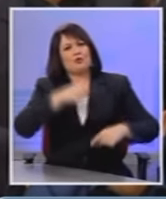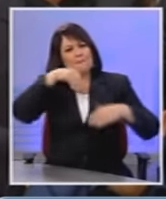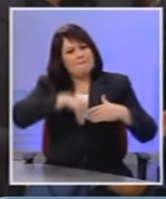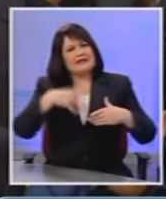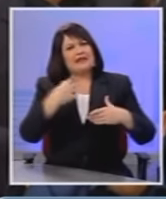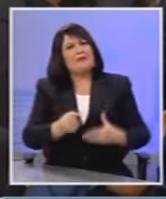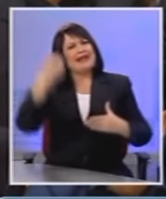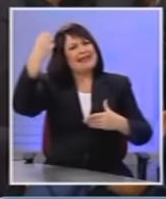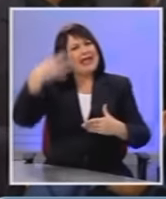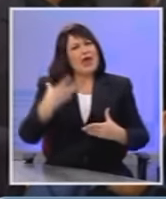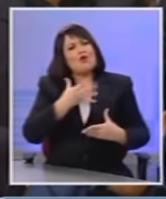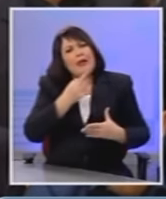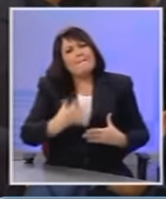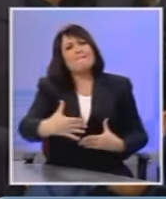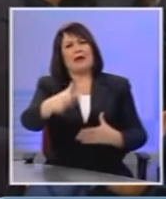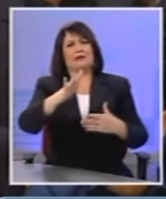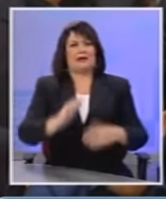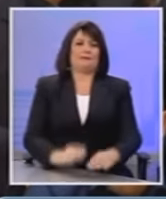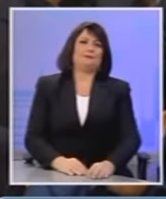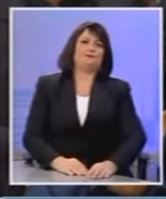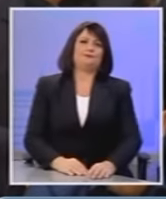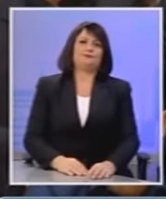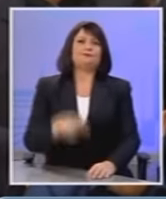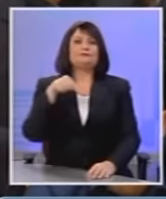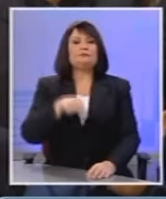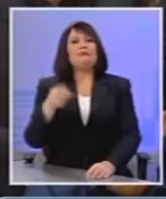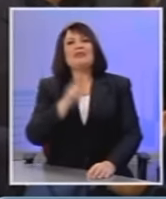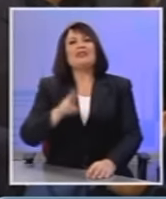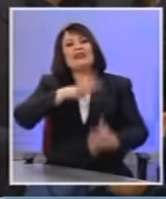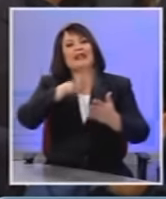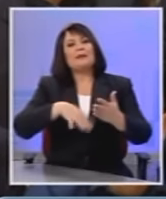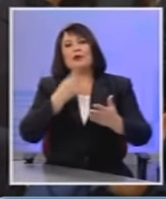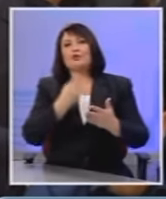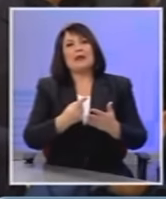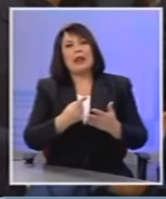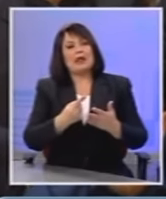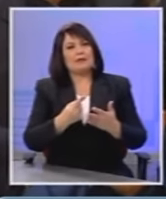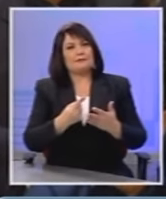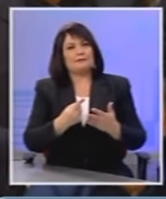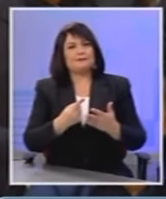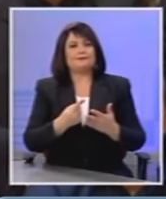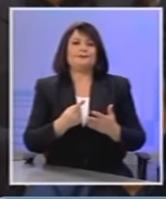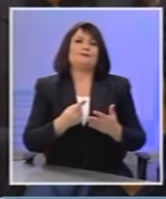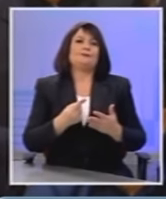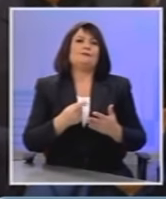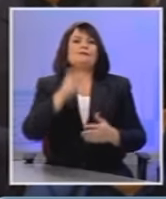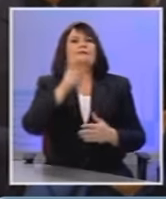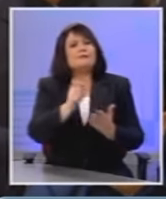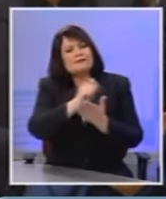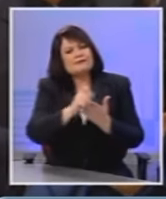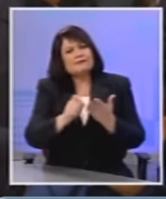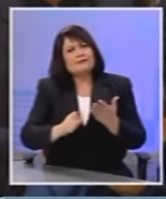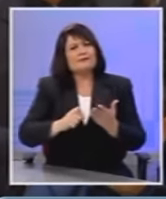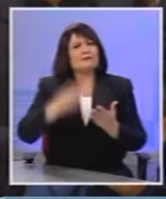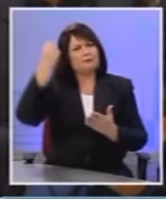αυτή παραθέτοντας ένα άκρος ρατσιστικό κείμενο, το οποίο ανήκει σε έναν από τους